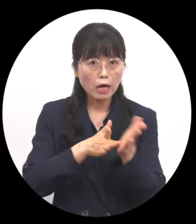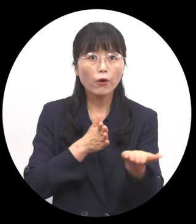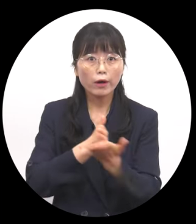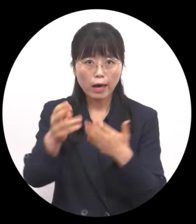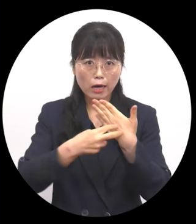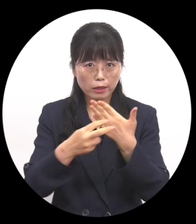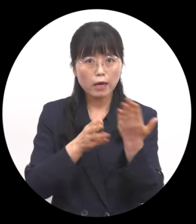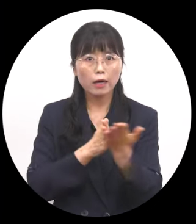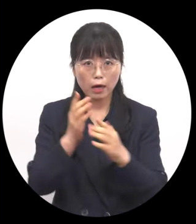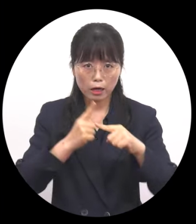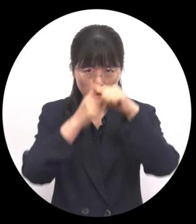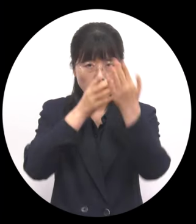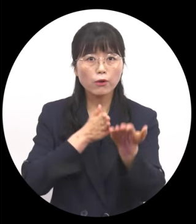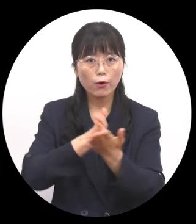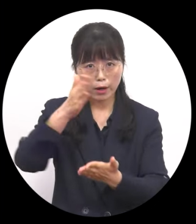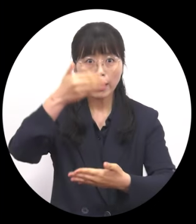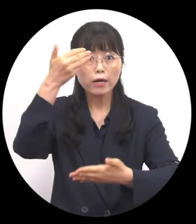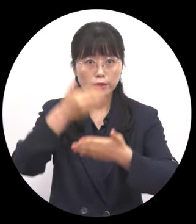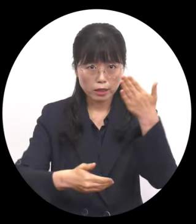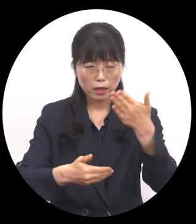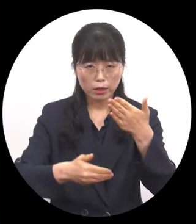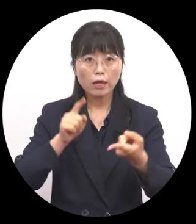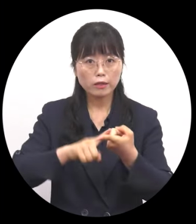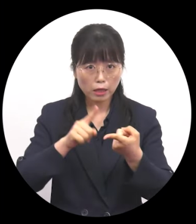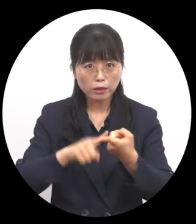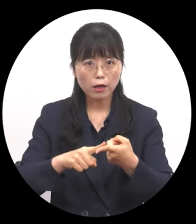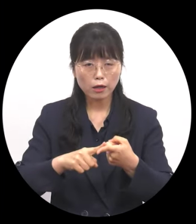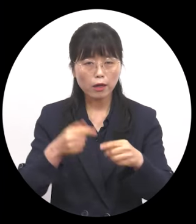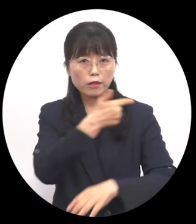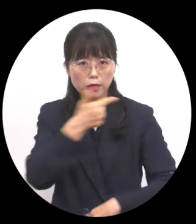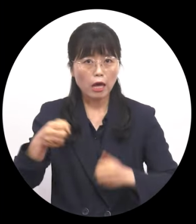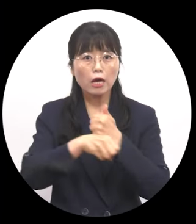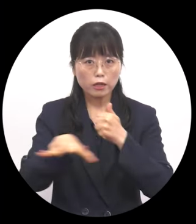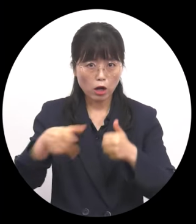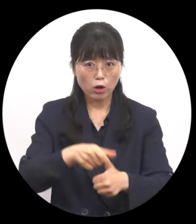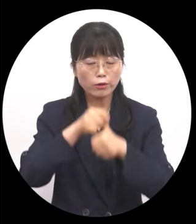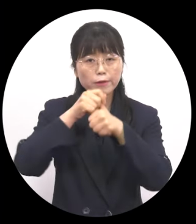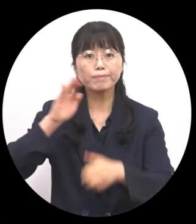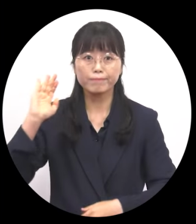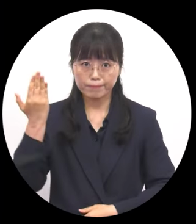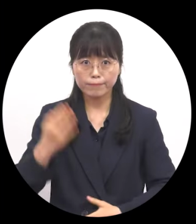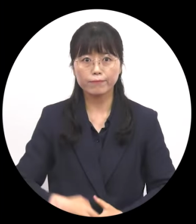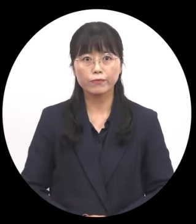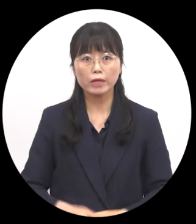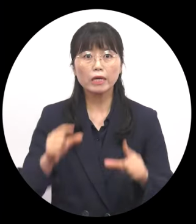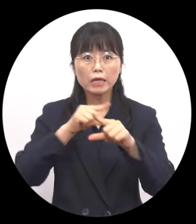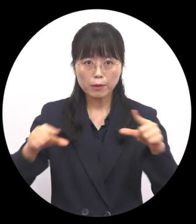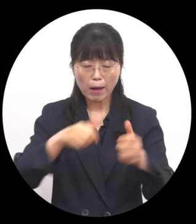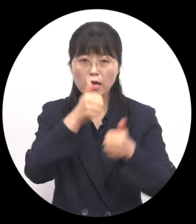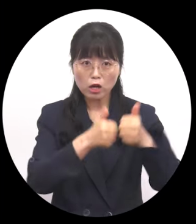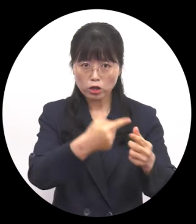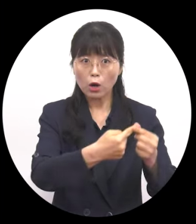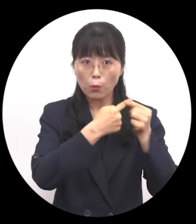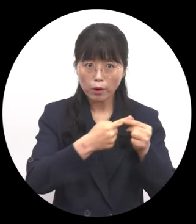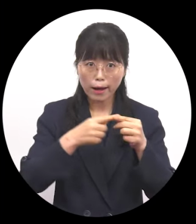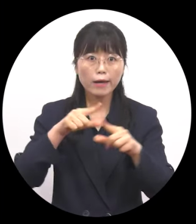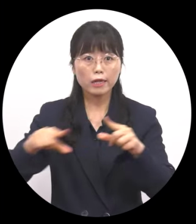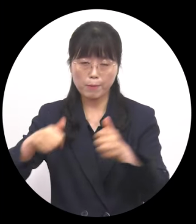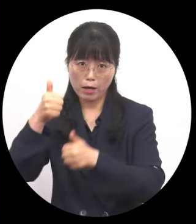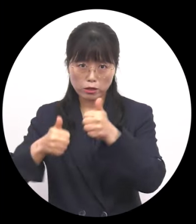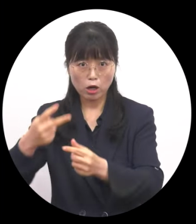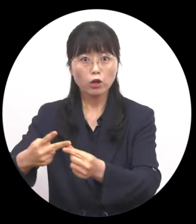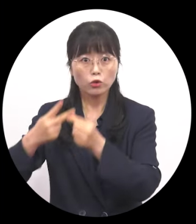약학과, 의예과, 간호학과를 제외하고는 대계열로 저희가 선발을 하고, 일반 전형 1과